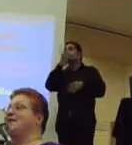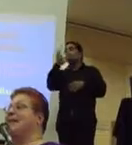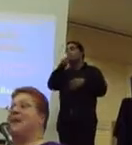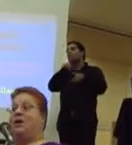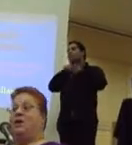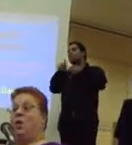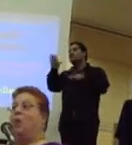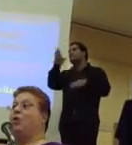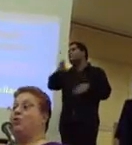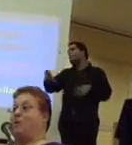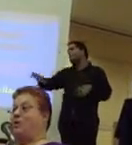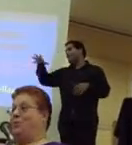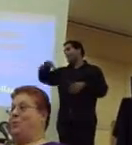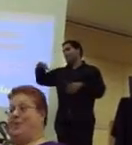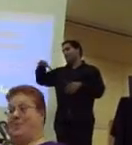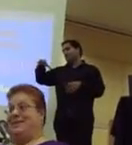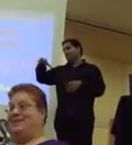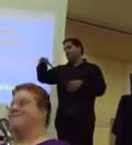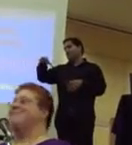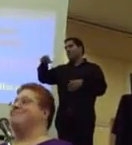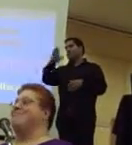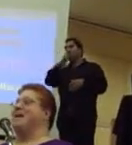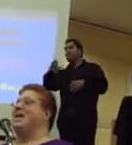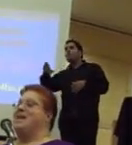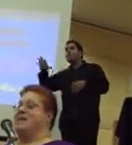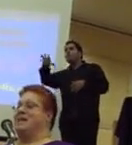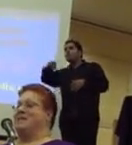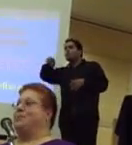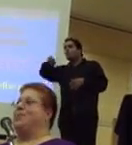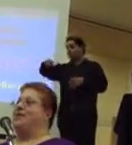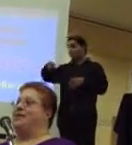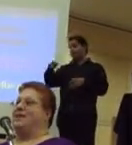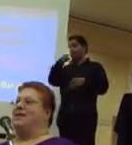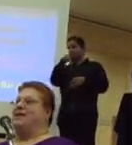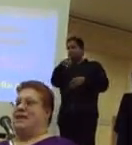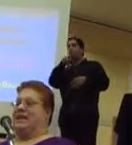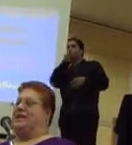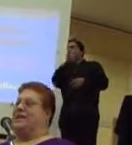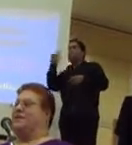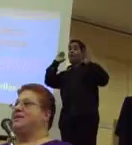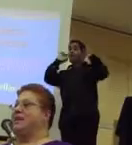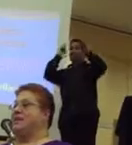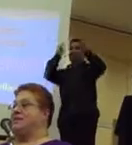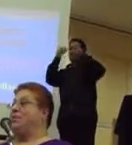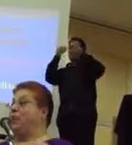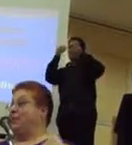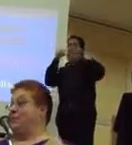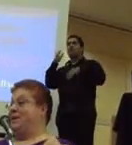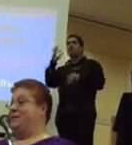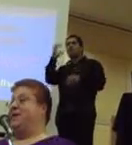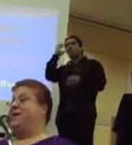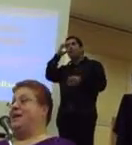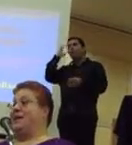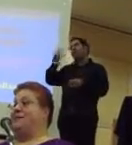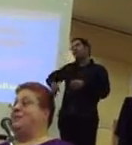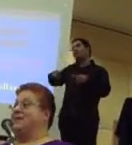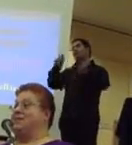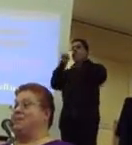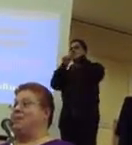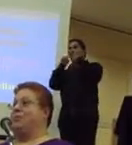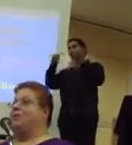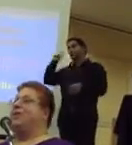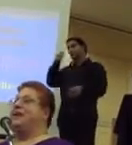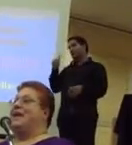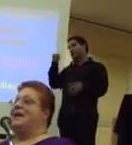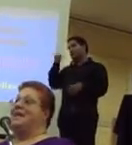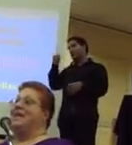αναφέρατε, κλείνουμε όλο το παιδότοπο για μας. Και να σας πω κάτι, η τελευταία συνάντηση που έγινε την περασμένη Κυριακή, είμαστε